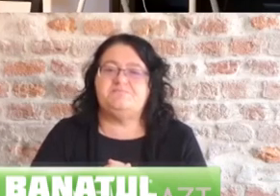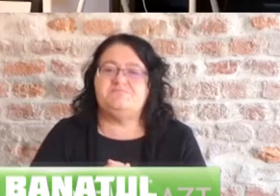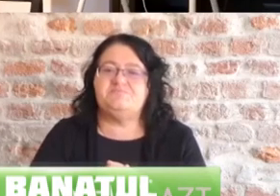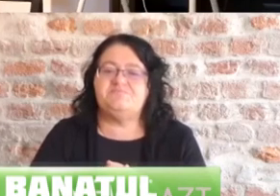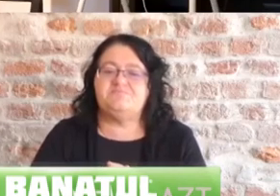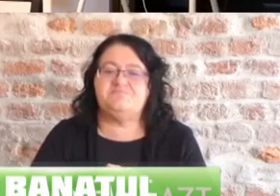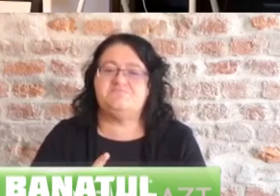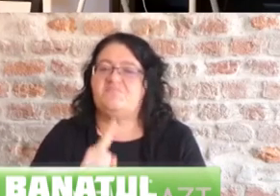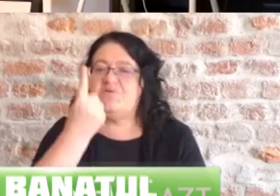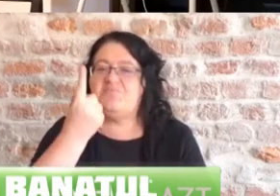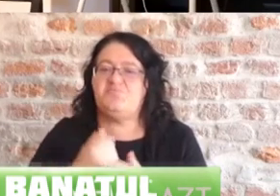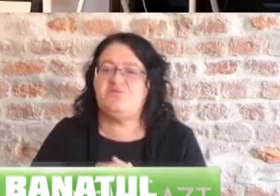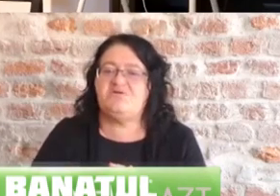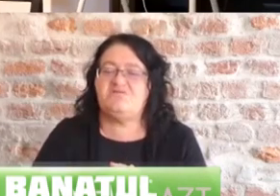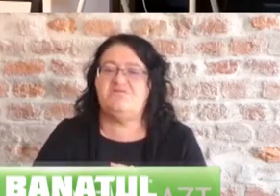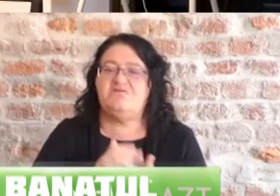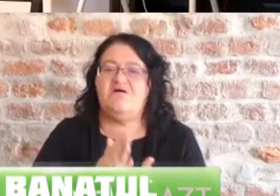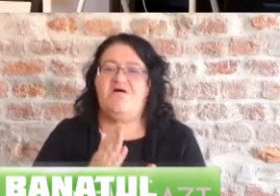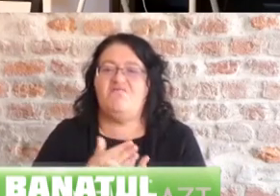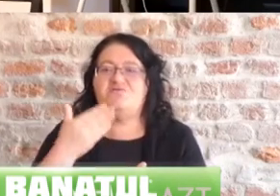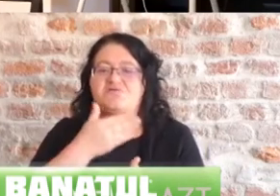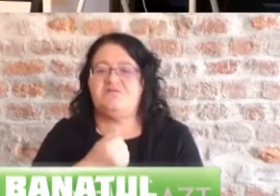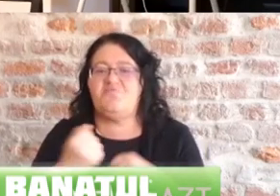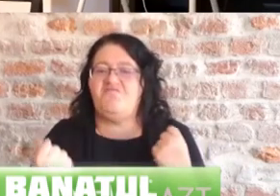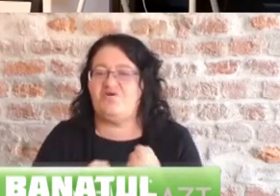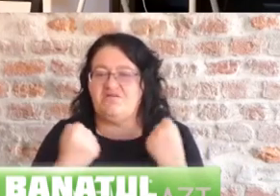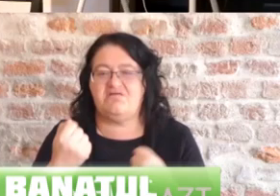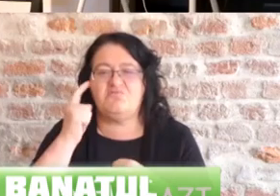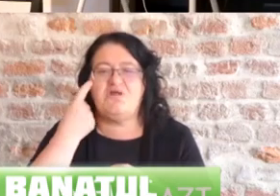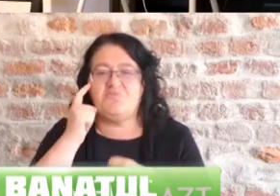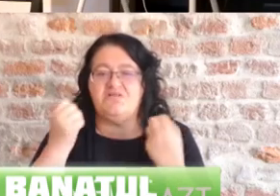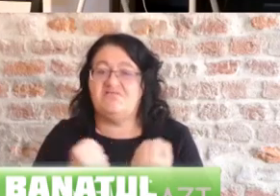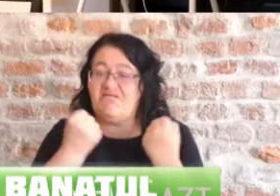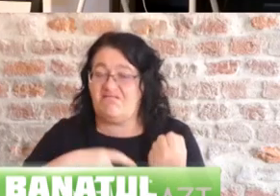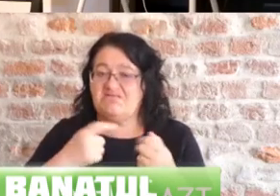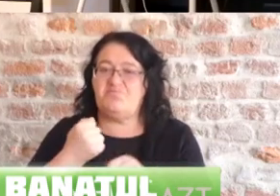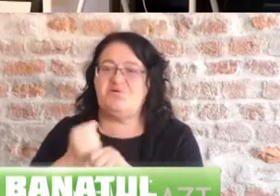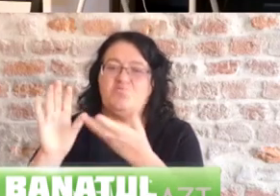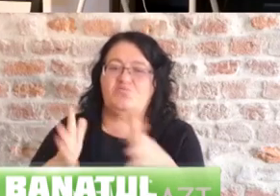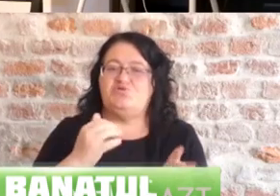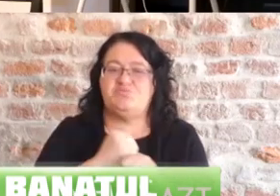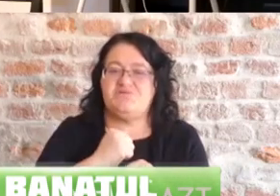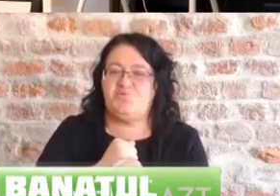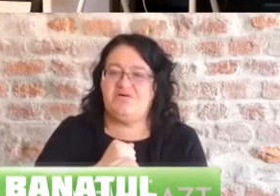Păi, în primul rând, a fost un subiect foarte dificil. Nu ne-am dat seama cât de dificil până nu ne-am apucat de